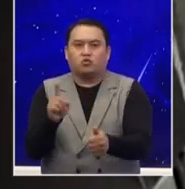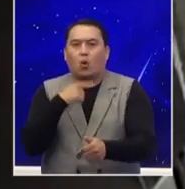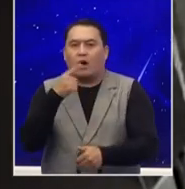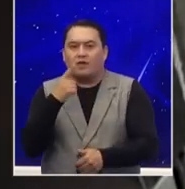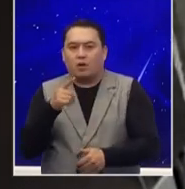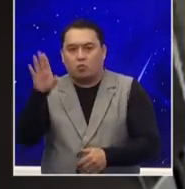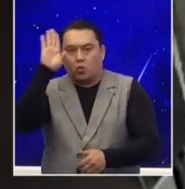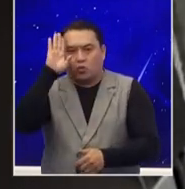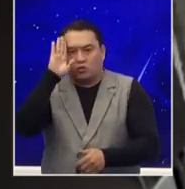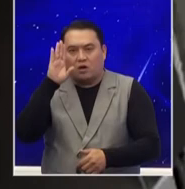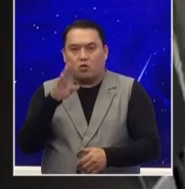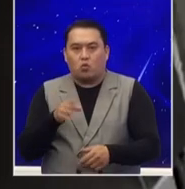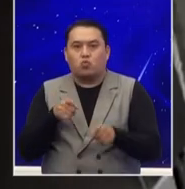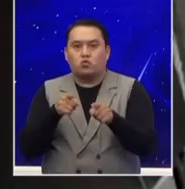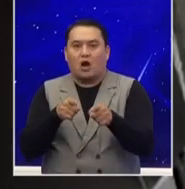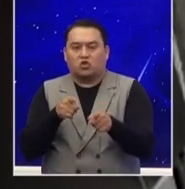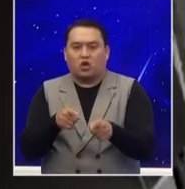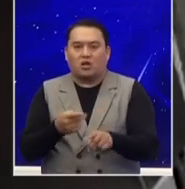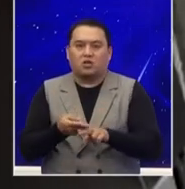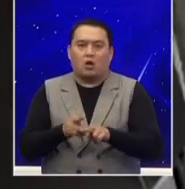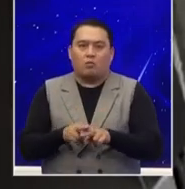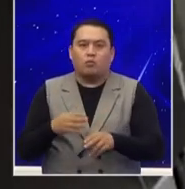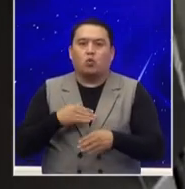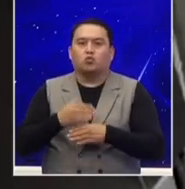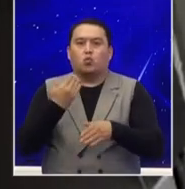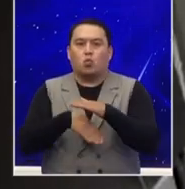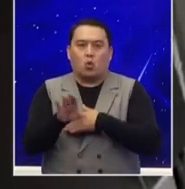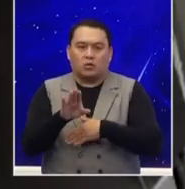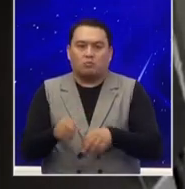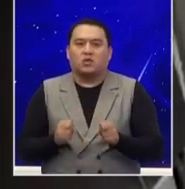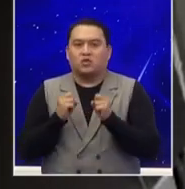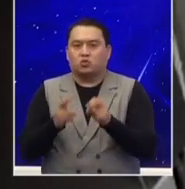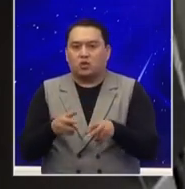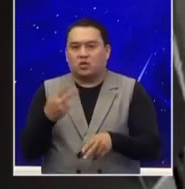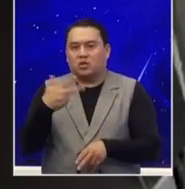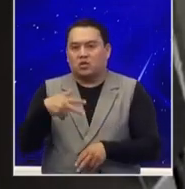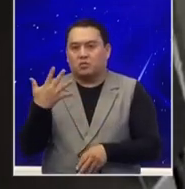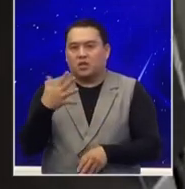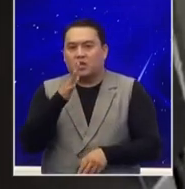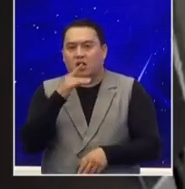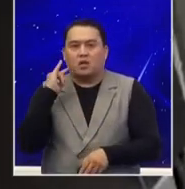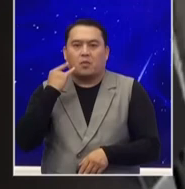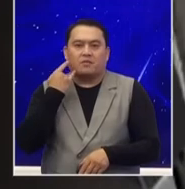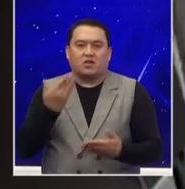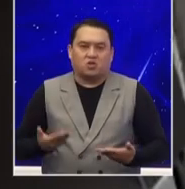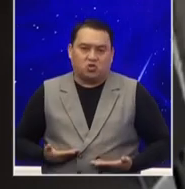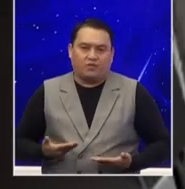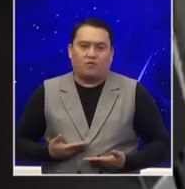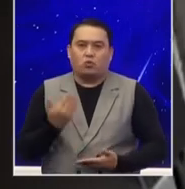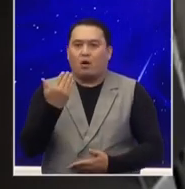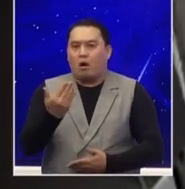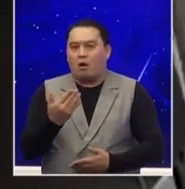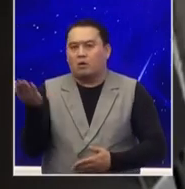говоря мужчина вновь ей угрожает ножом но позже уходит преступником оказался 35-летний павлодаре